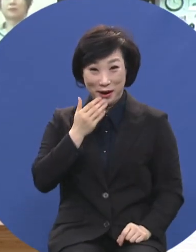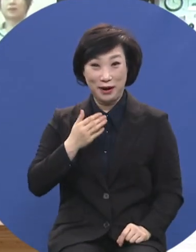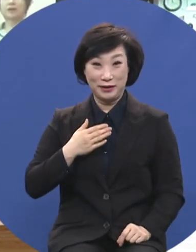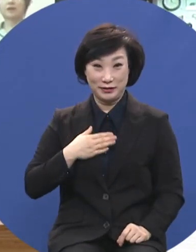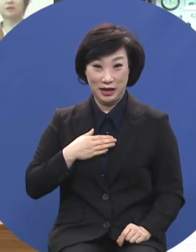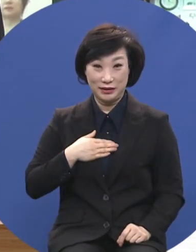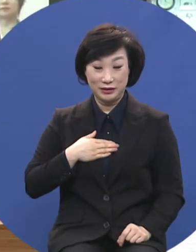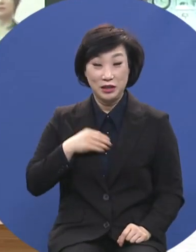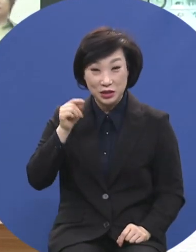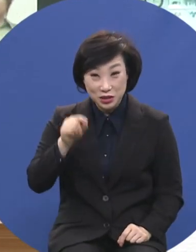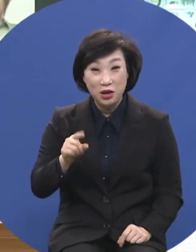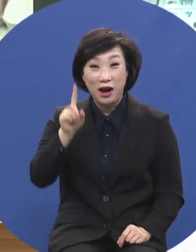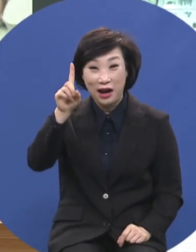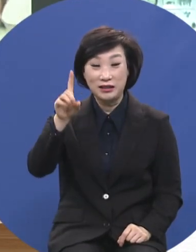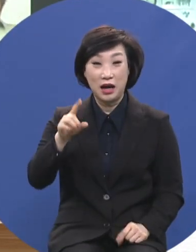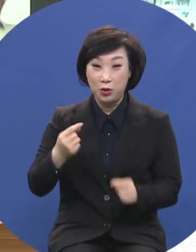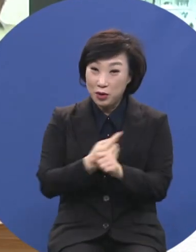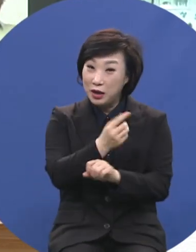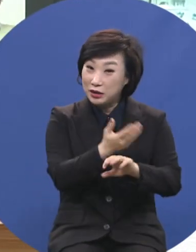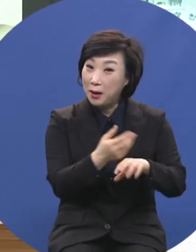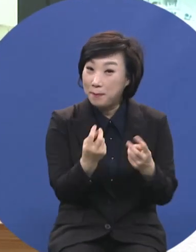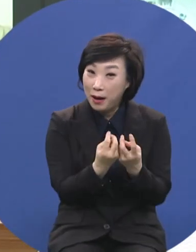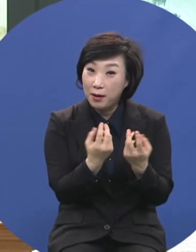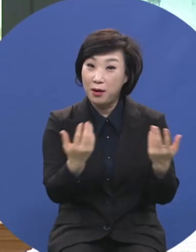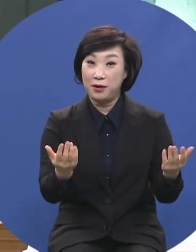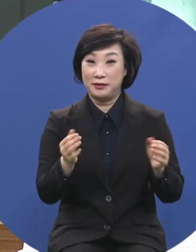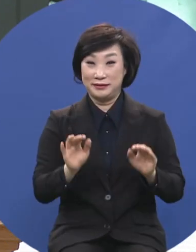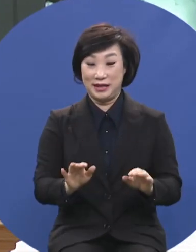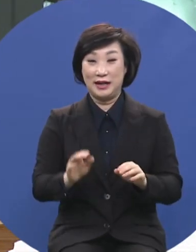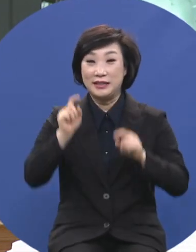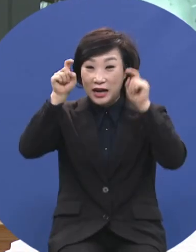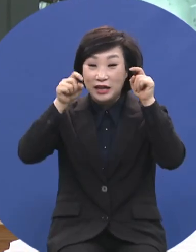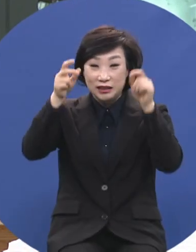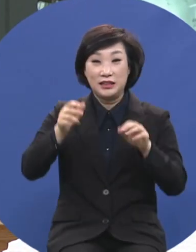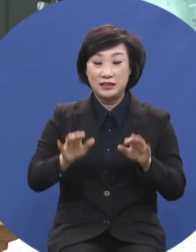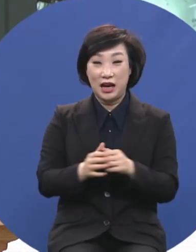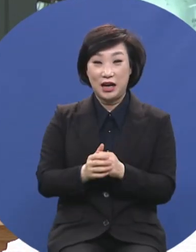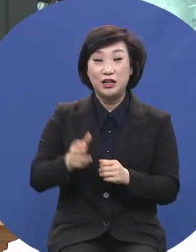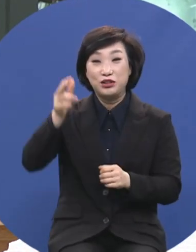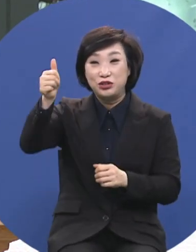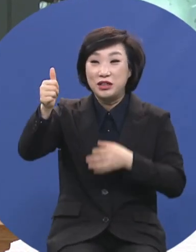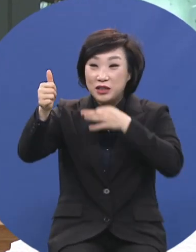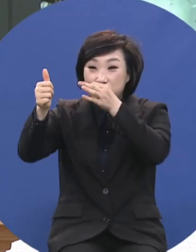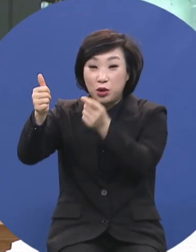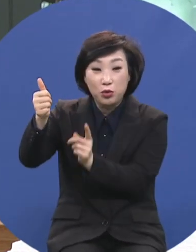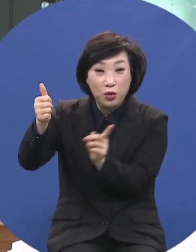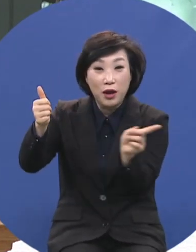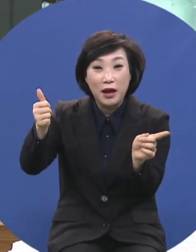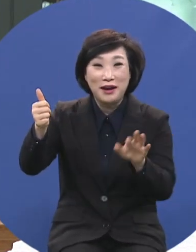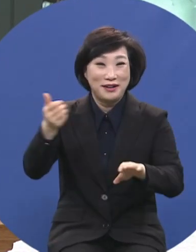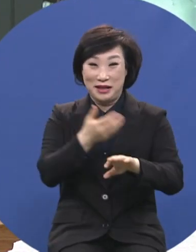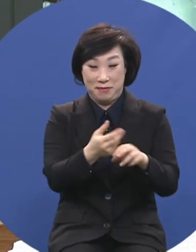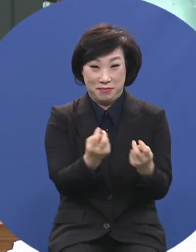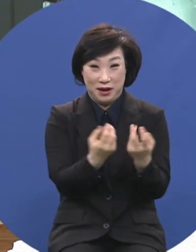난 그것밖에는 대책이 없다. 양의 목자 위에는 대책이 없듯이 난 주님의 목소리는